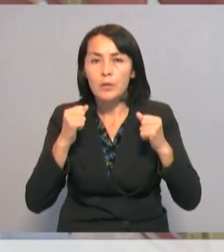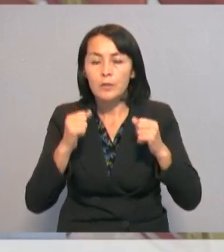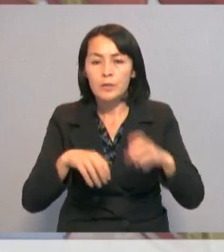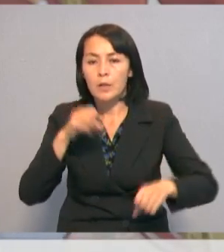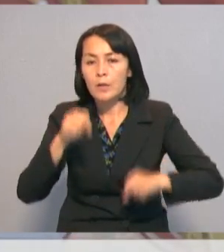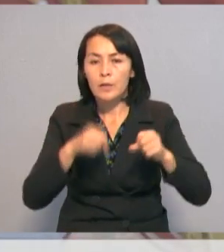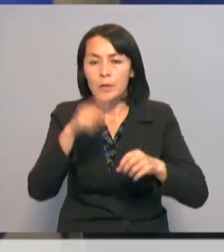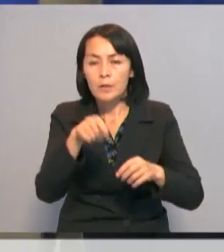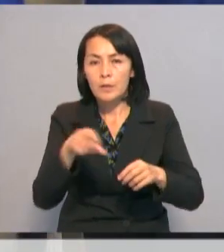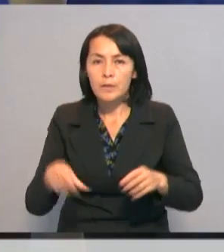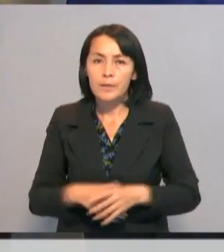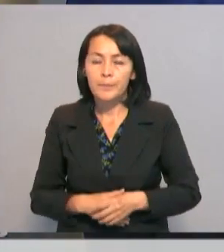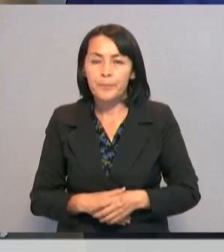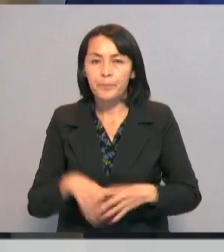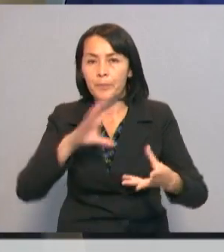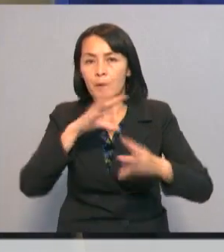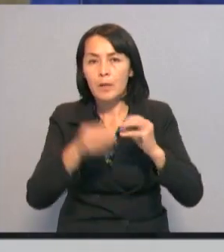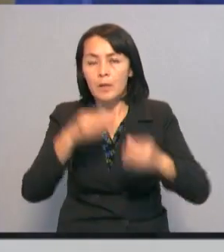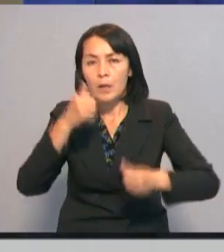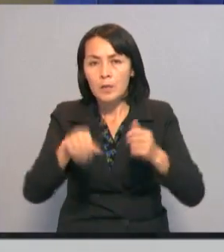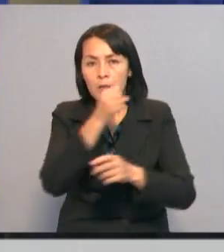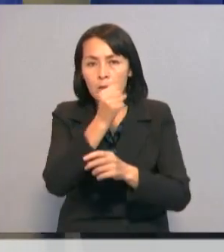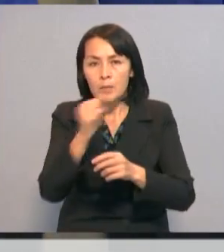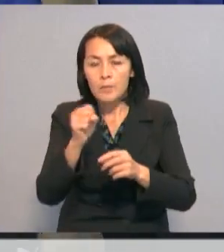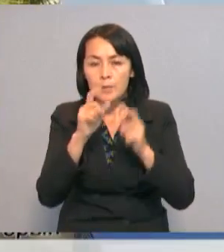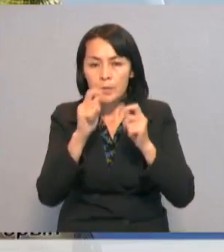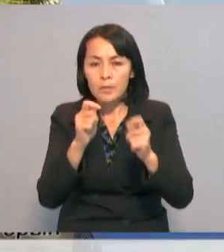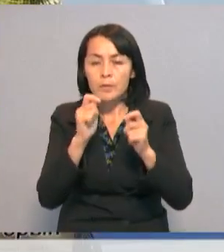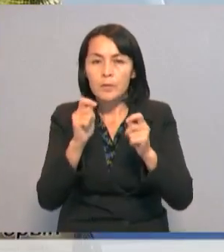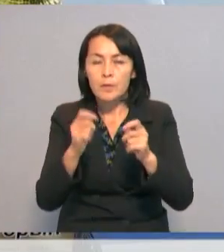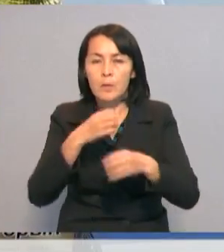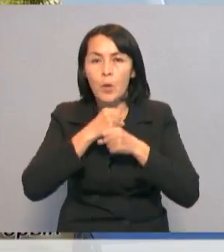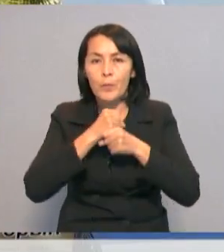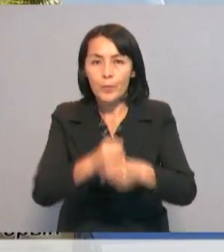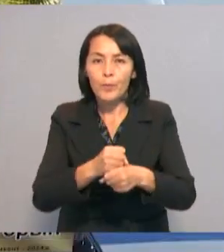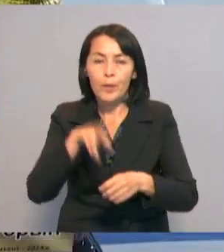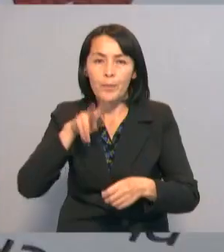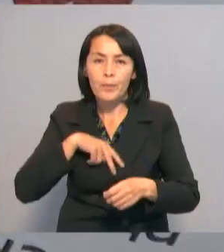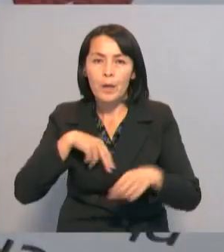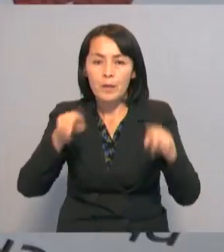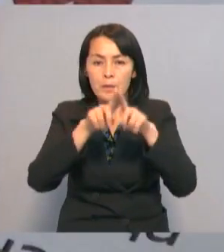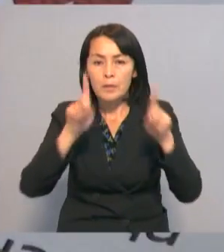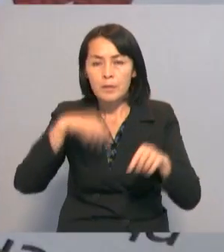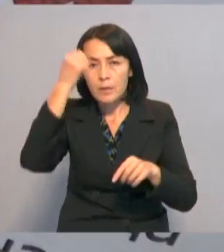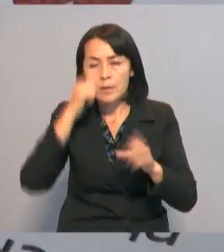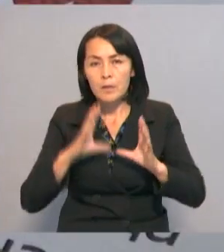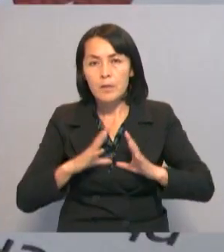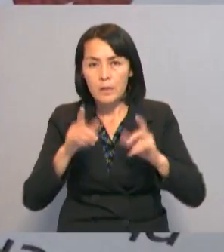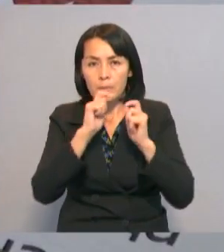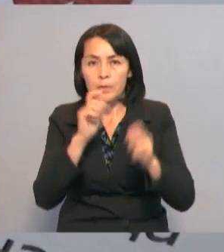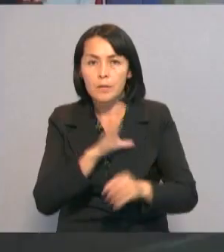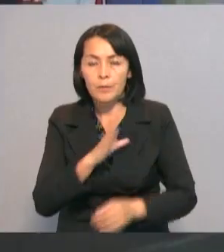велоспорта среди населения по итогам конкурса победители и приз были награждены специальными кубками медалями и получили ценные